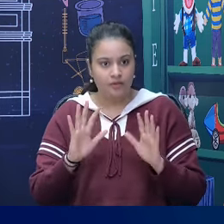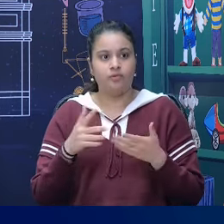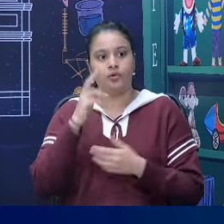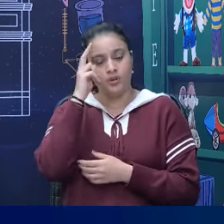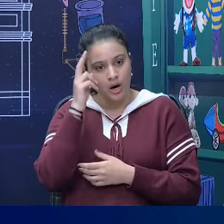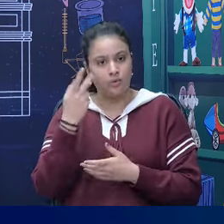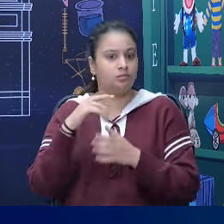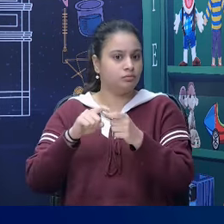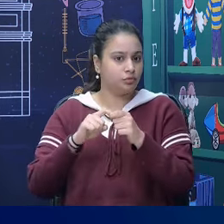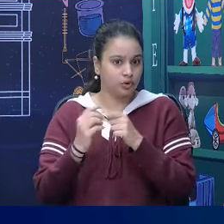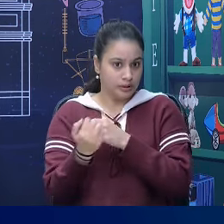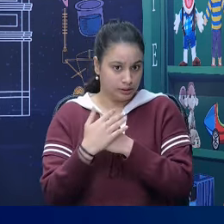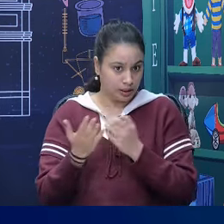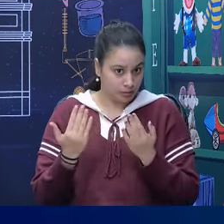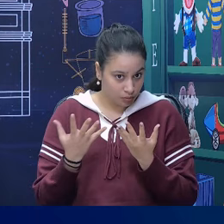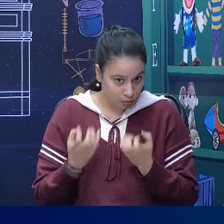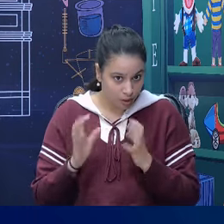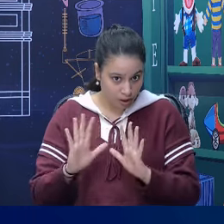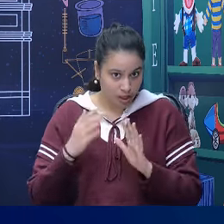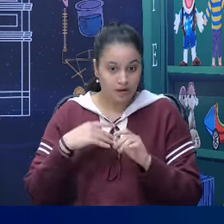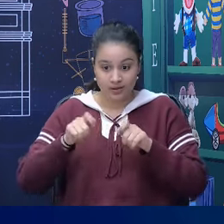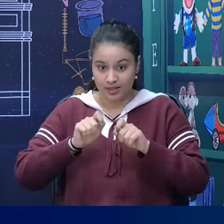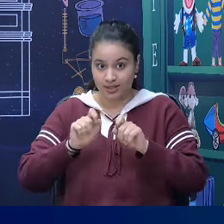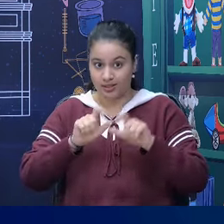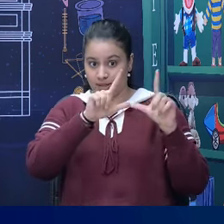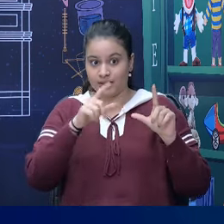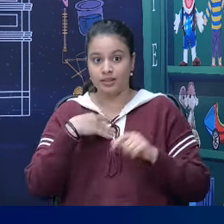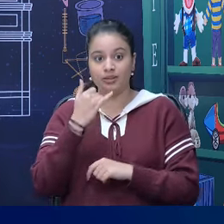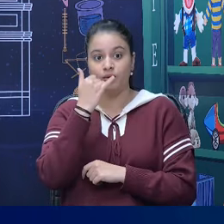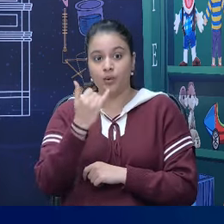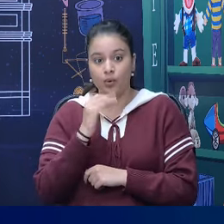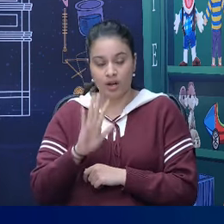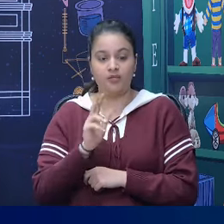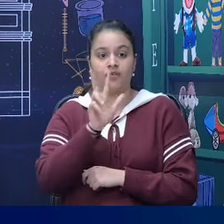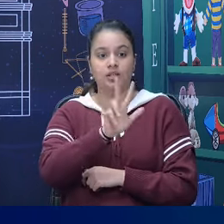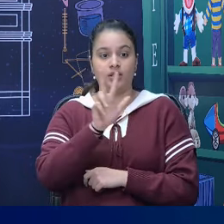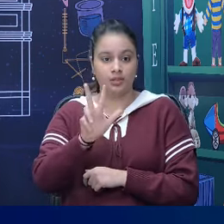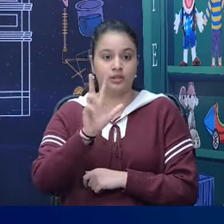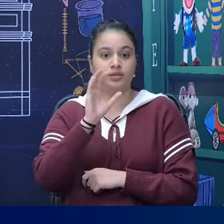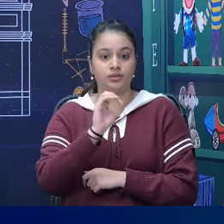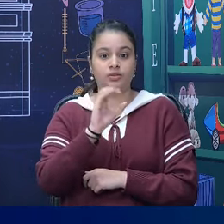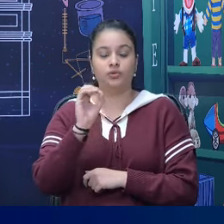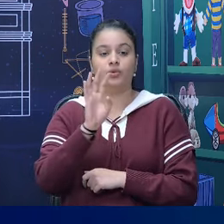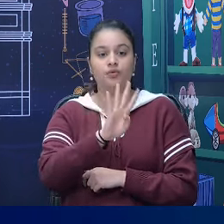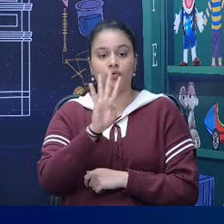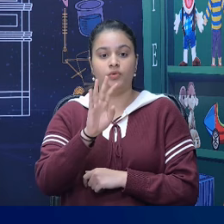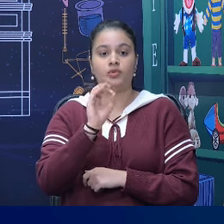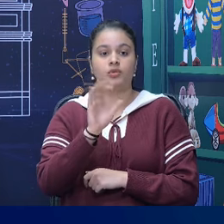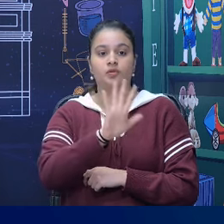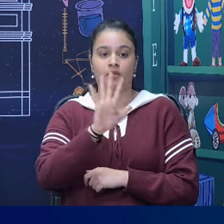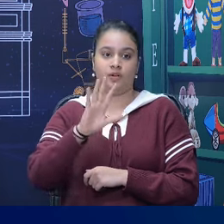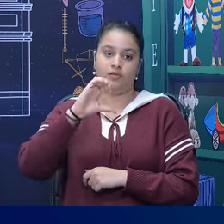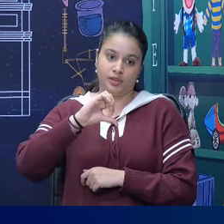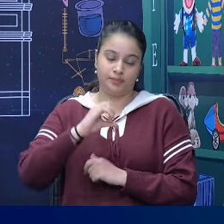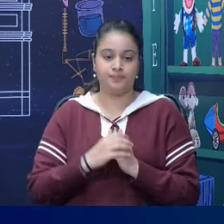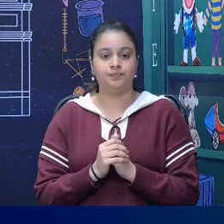चाहते हैं आपकी स्क्रीन पर एक कांटेक्ट नंबर फ्लैश हो रहा है 8800 44055 इसके